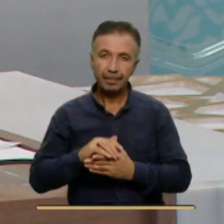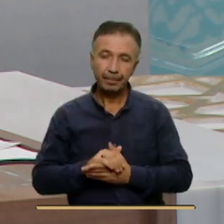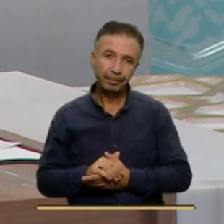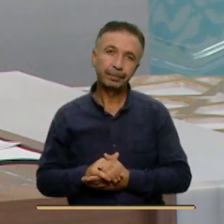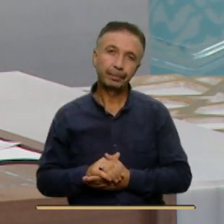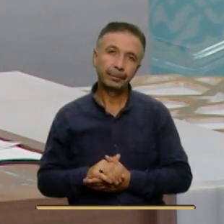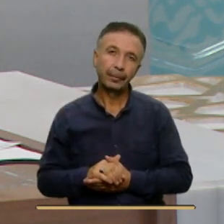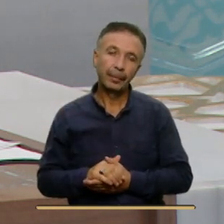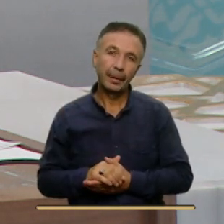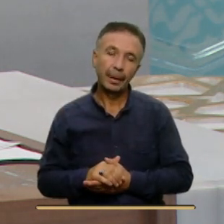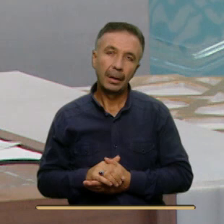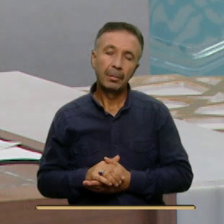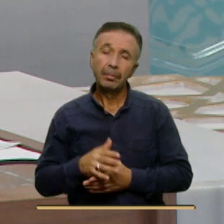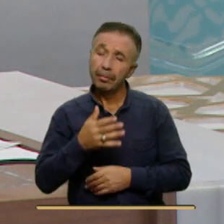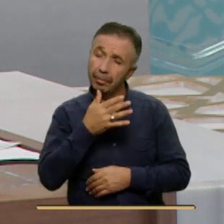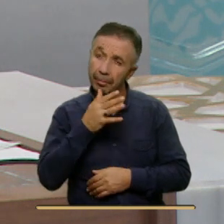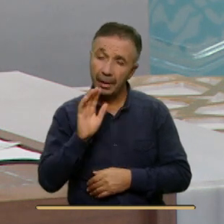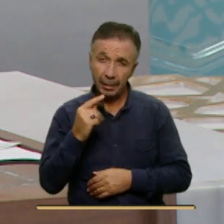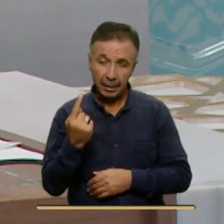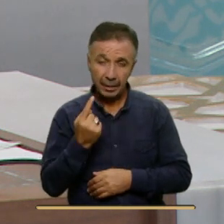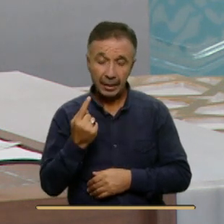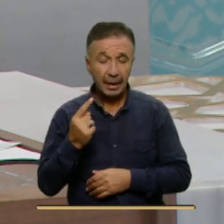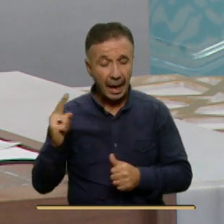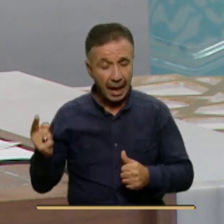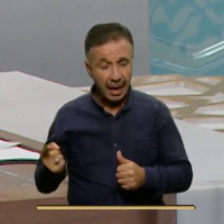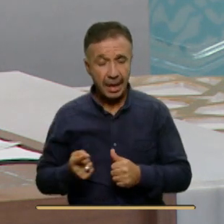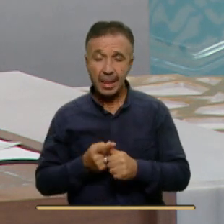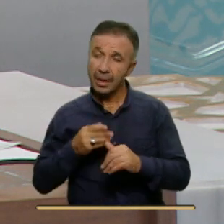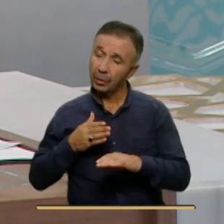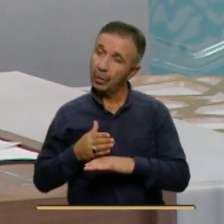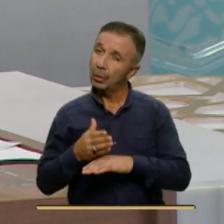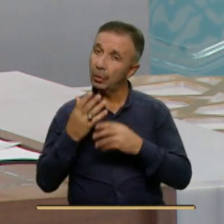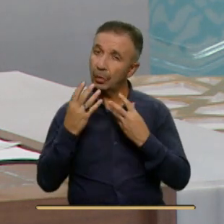Mevlamız bilmediklerimizi en doğru şekilde öğrenmeyi,